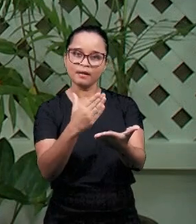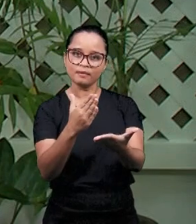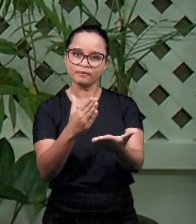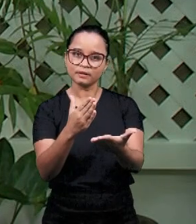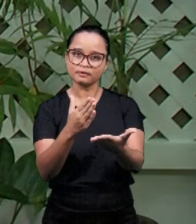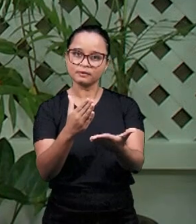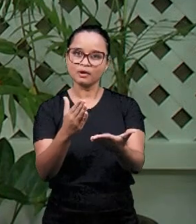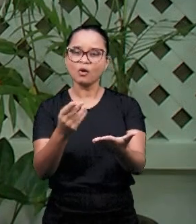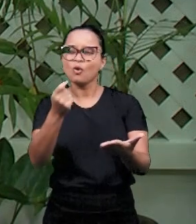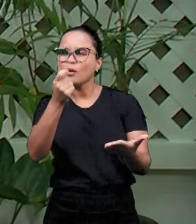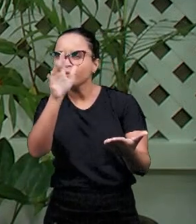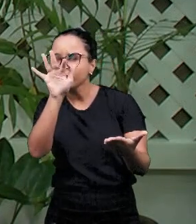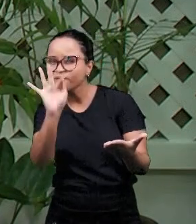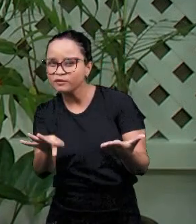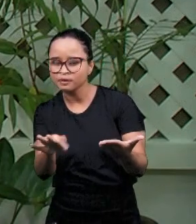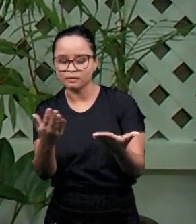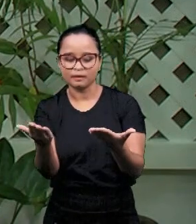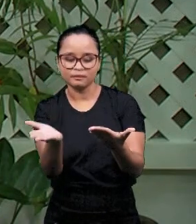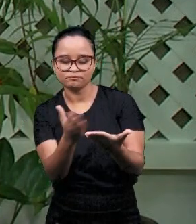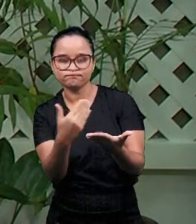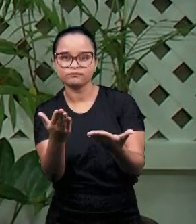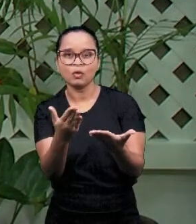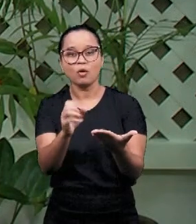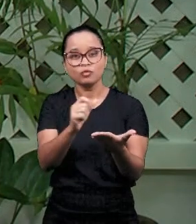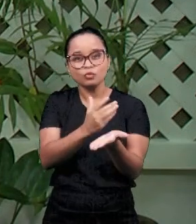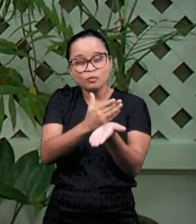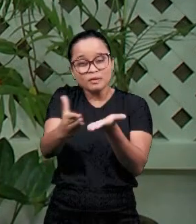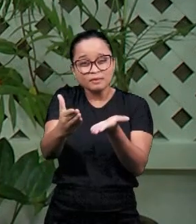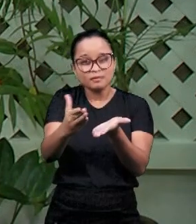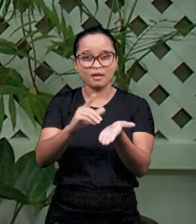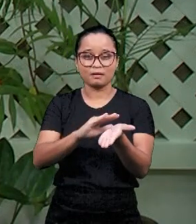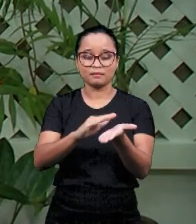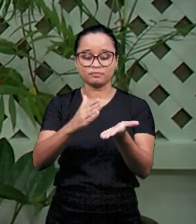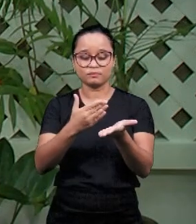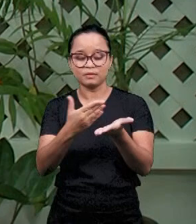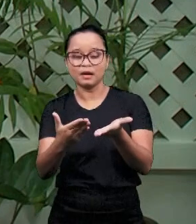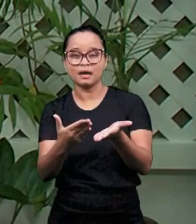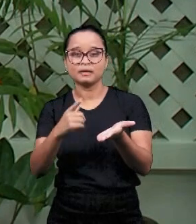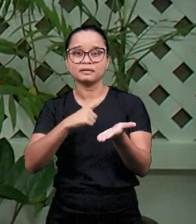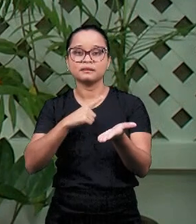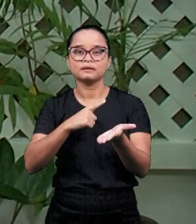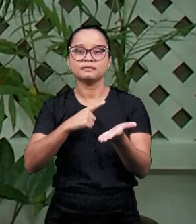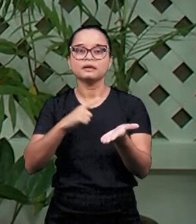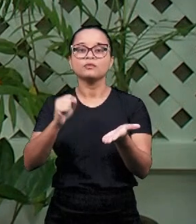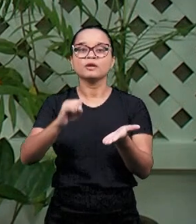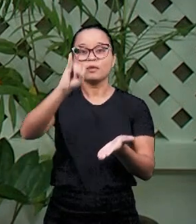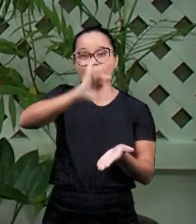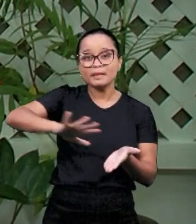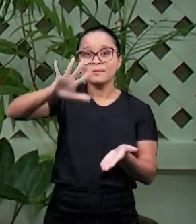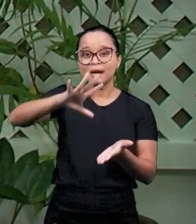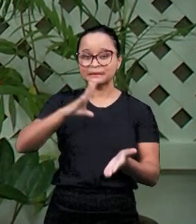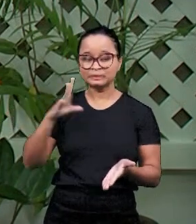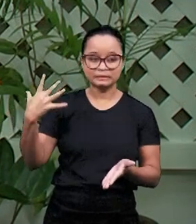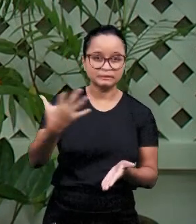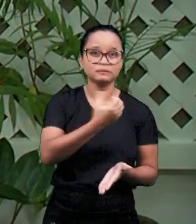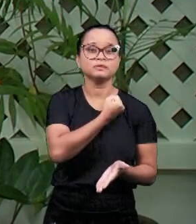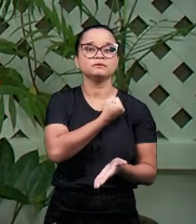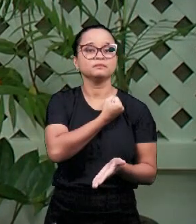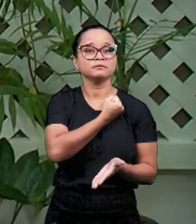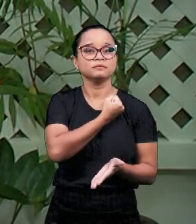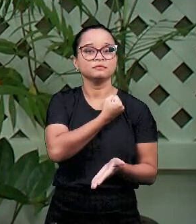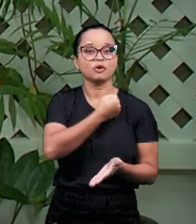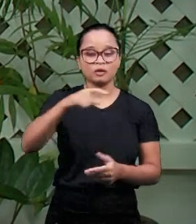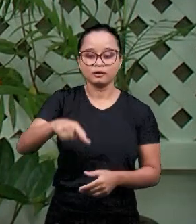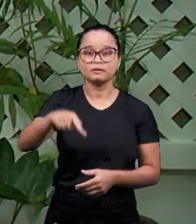les couvertures, nous avons un dessin qui parle, un diagramme qui parle sur le salut. dans ce que